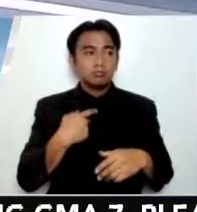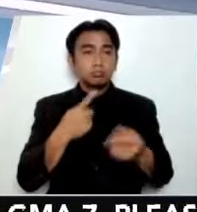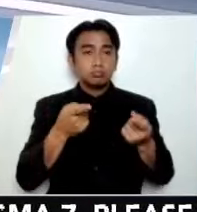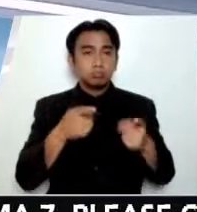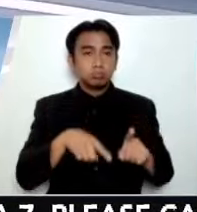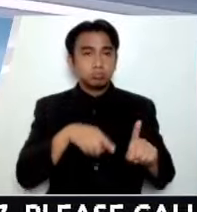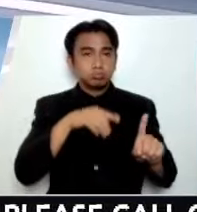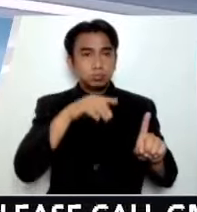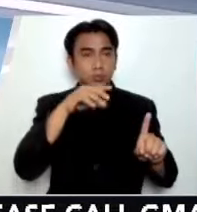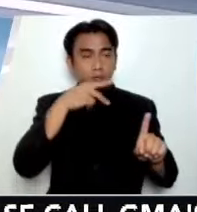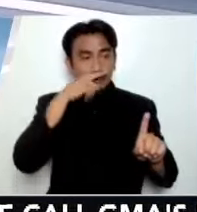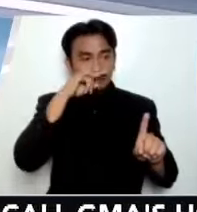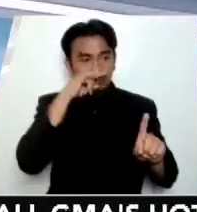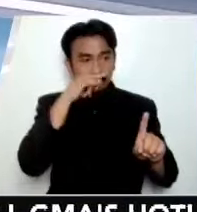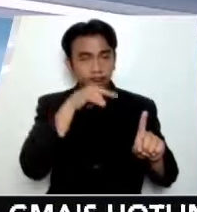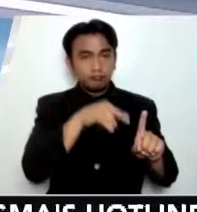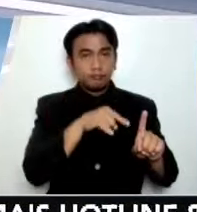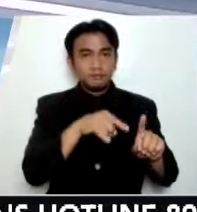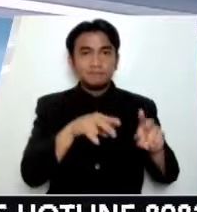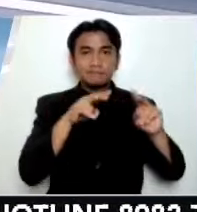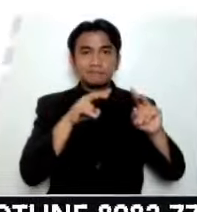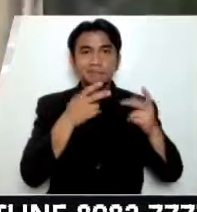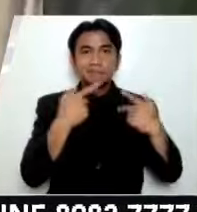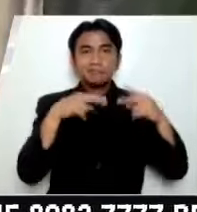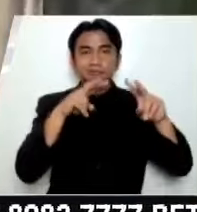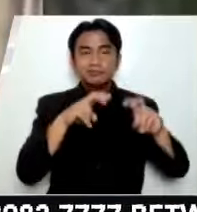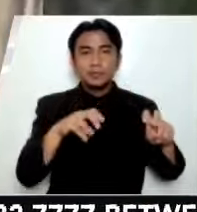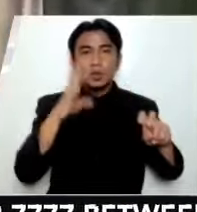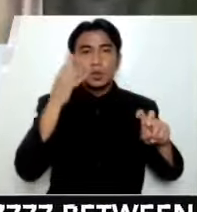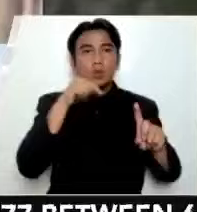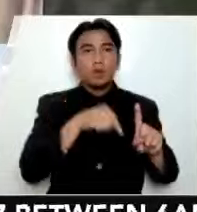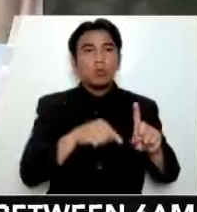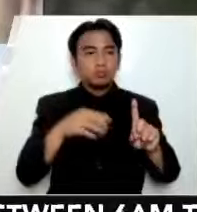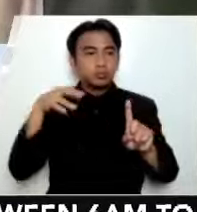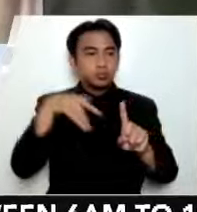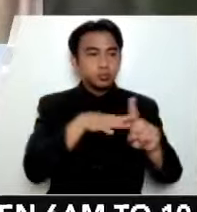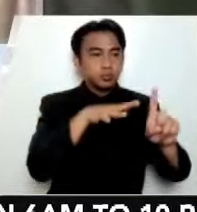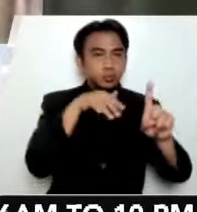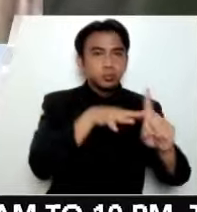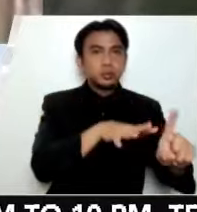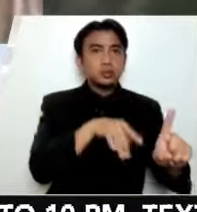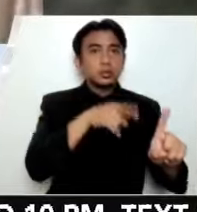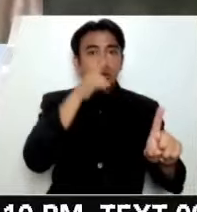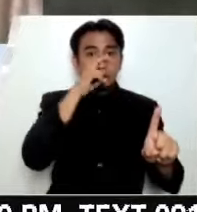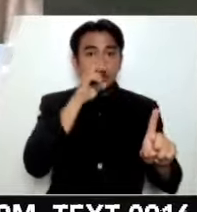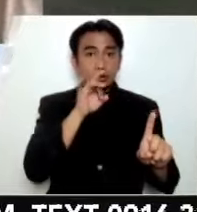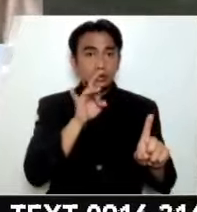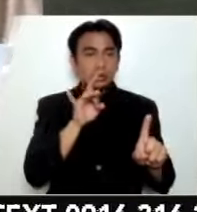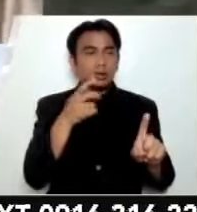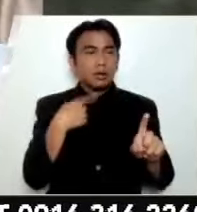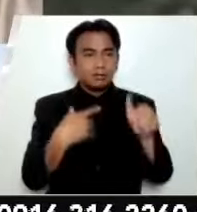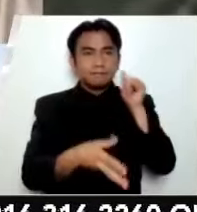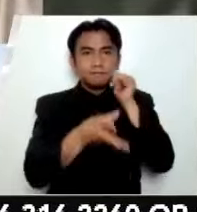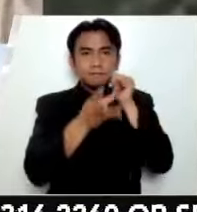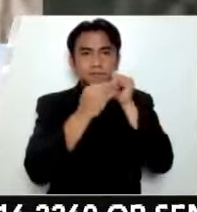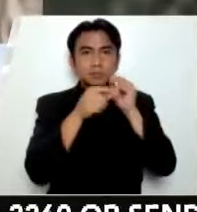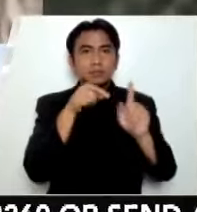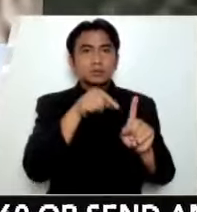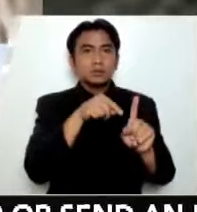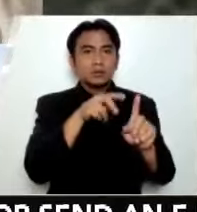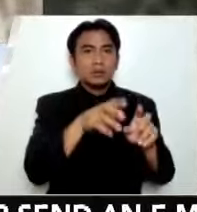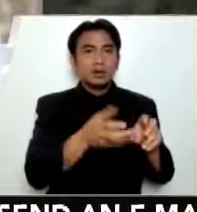sa umapaw na creek sa Caloocan. Nakunan sa CCTV ang 8 taong gulang na bata habang nakasakay sa plastic barrier